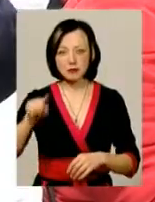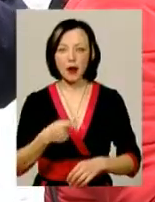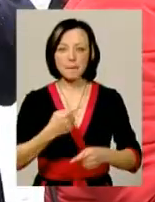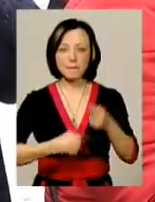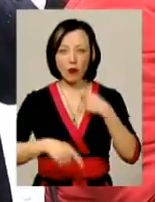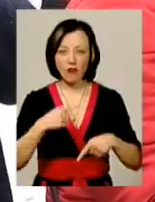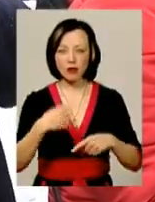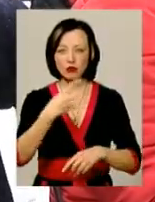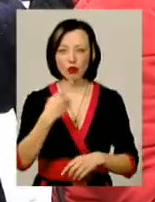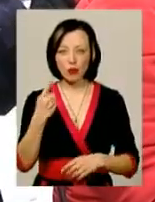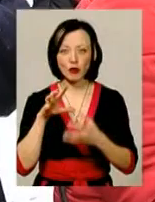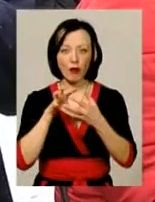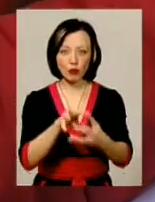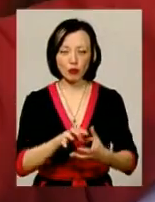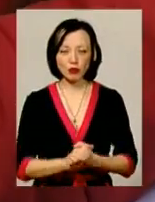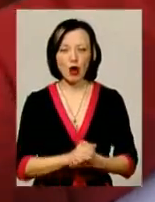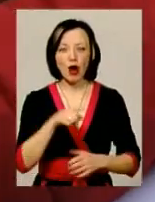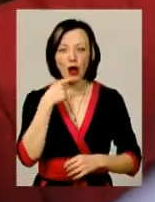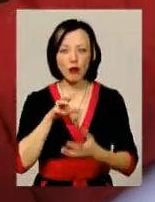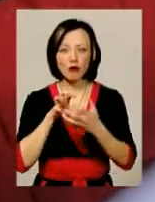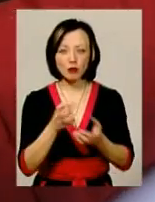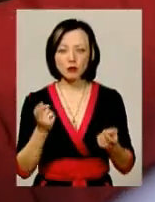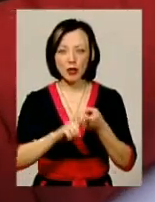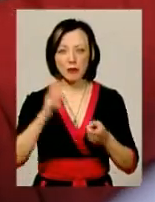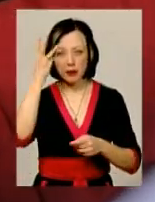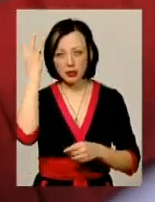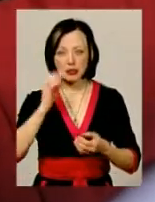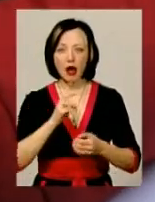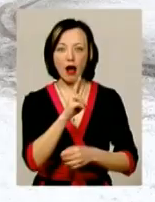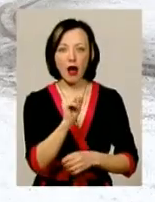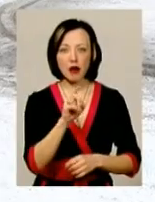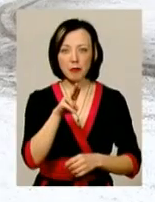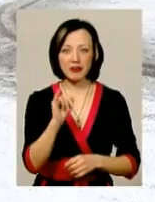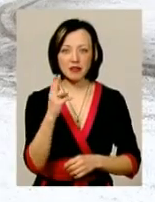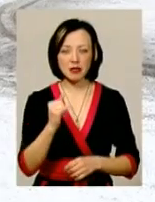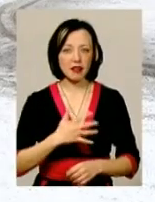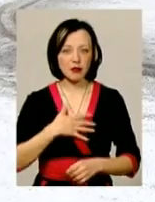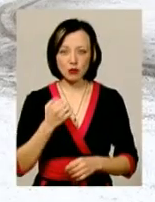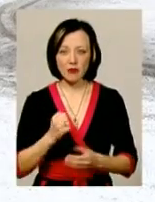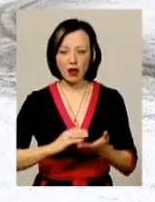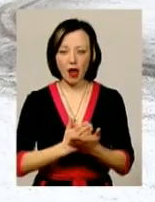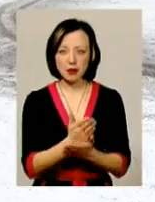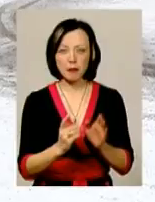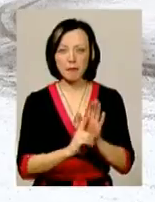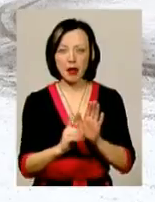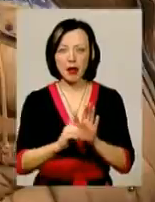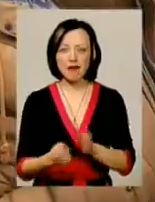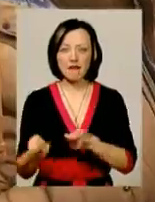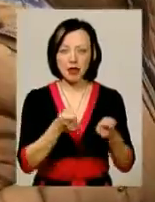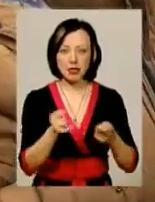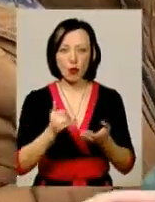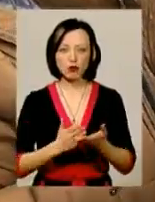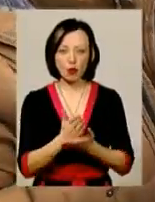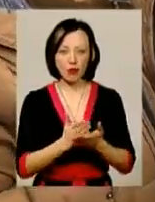повернення на маршрут 41-го автобуса. Кажуть, автобуси з сполученням Хмельницький-Карпівці не задовольняють їх якістю перевезень та обслуговування. Ми